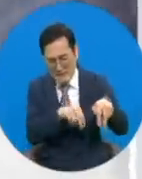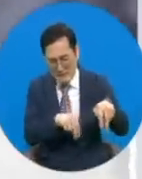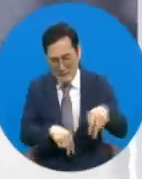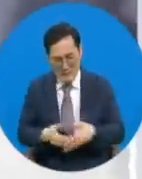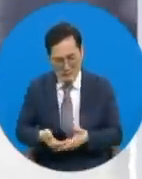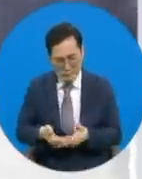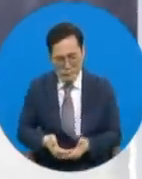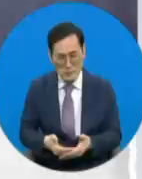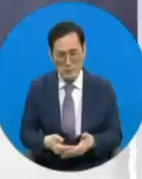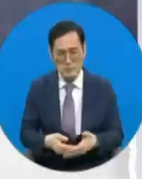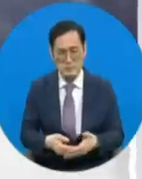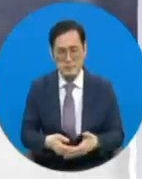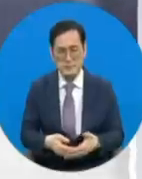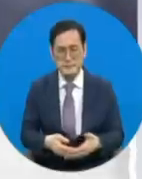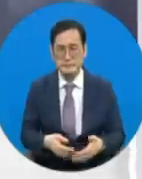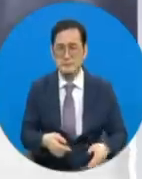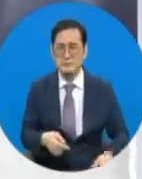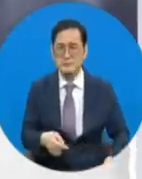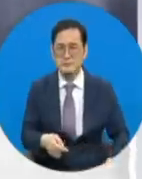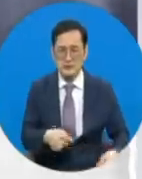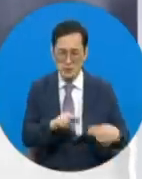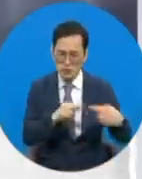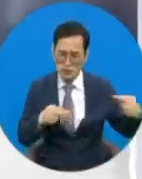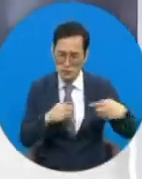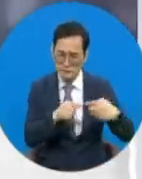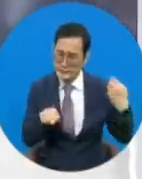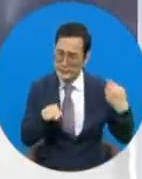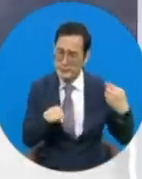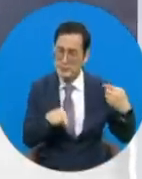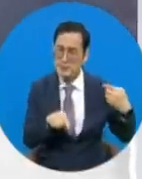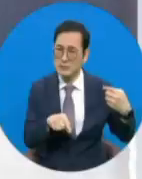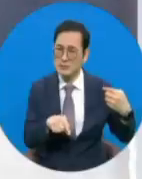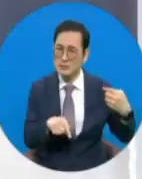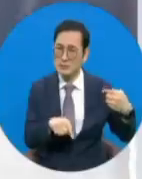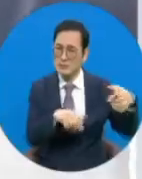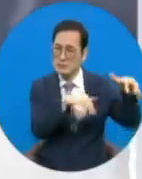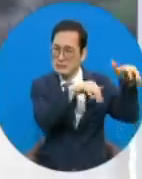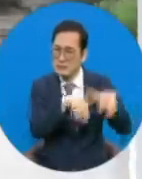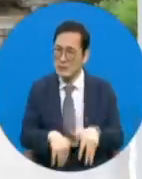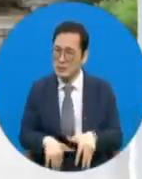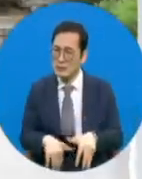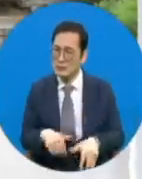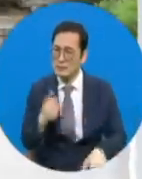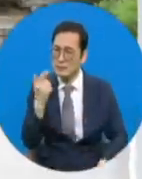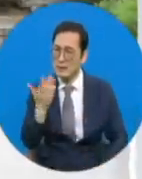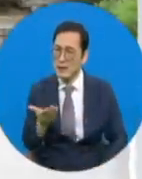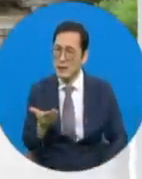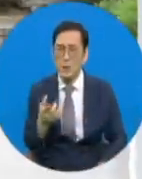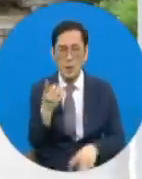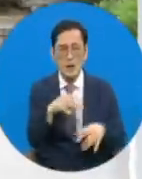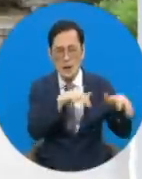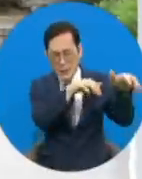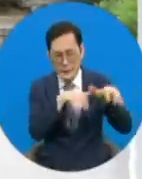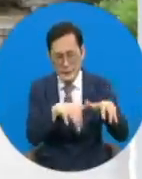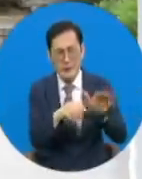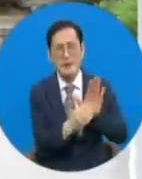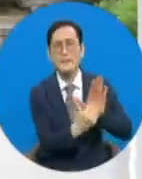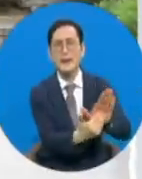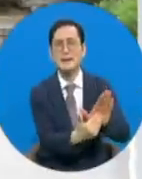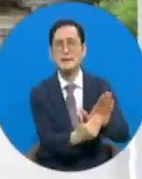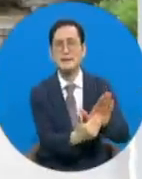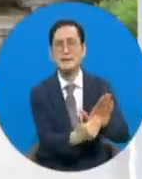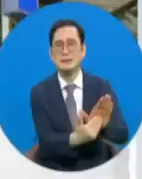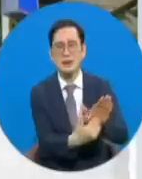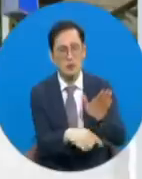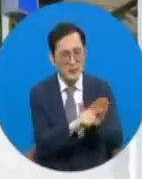체인이 끊어졌든지 아니면 일반적으로 이제 엘리베이터에는 역주행이 되면 역주행 방지 시스템이 있다고 그래요. 근데 이제 그것도 작동이